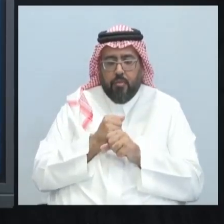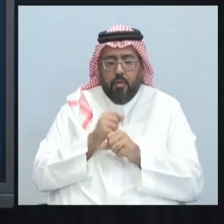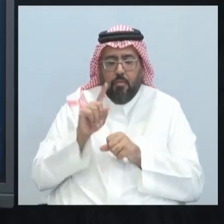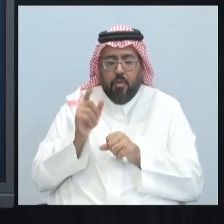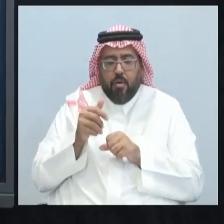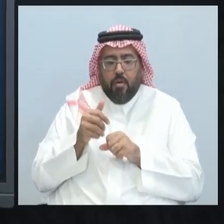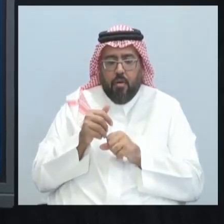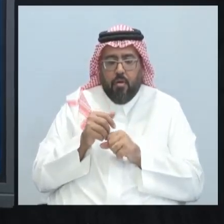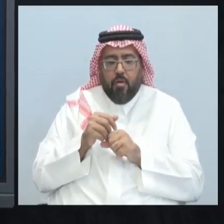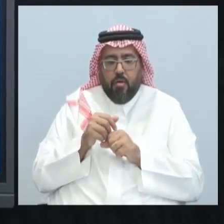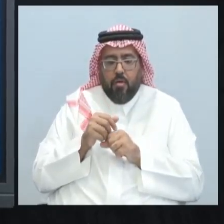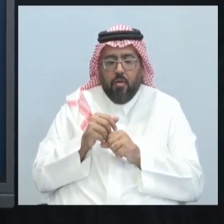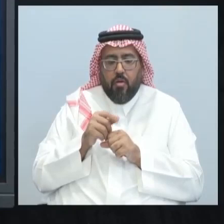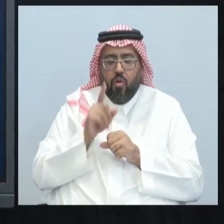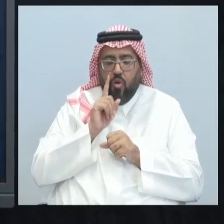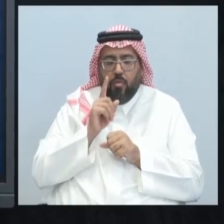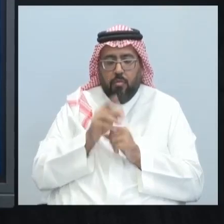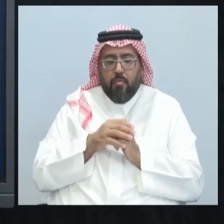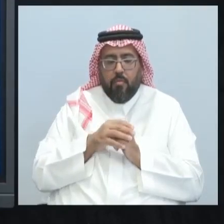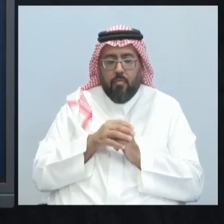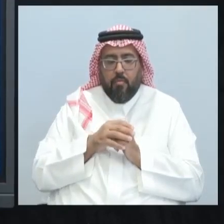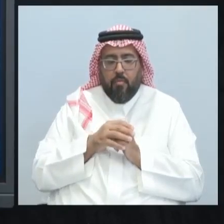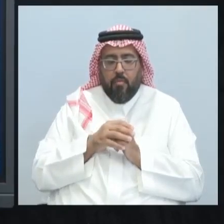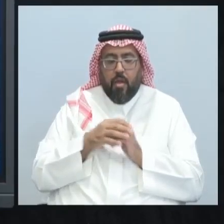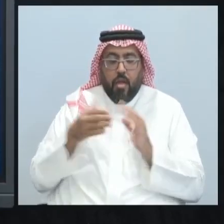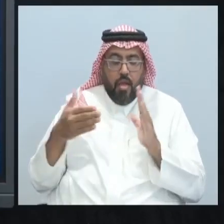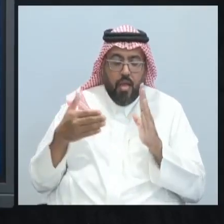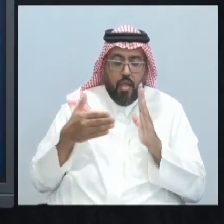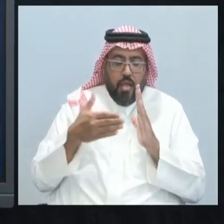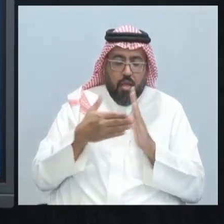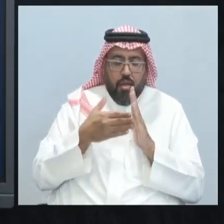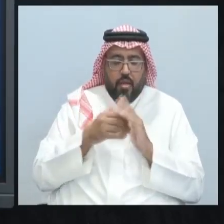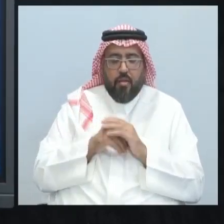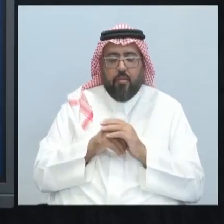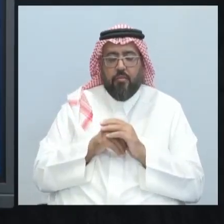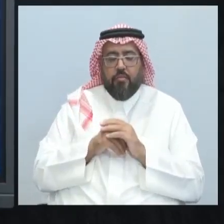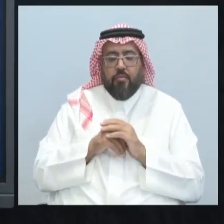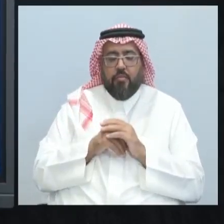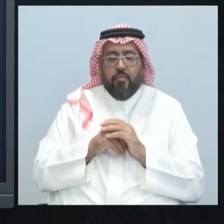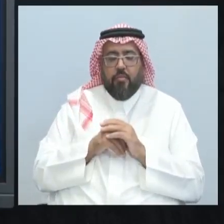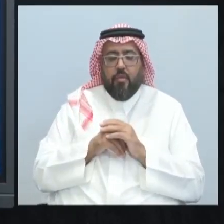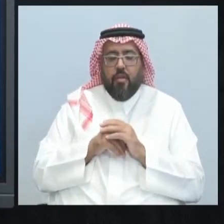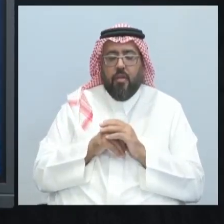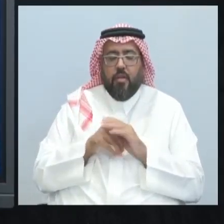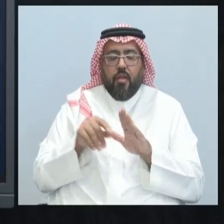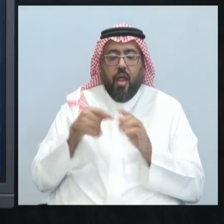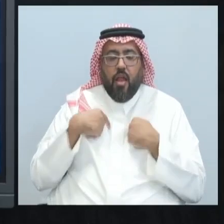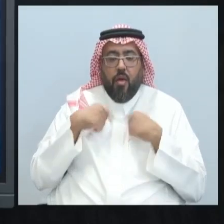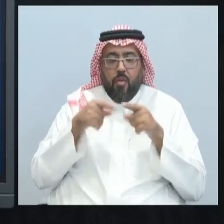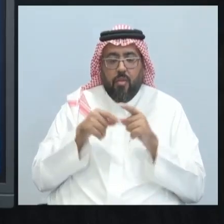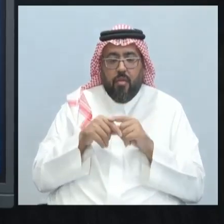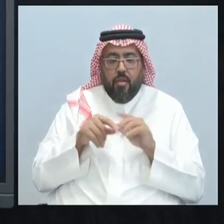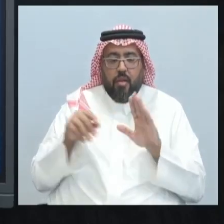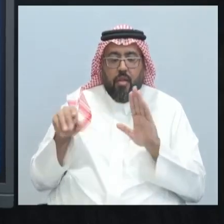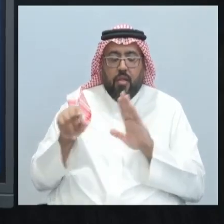بر للام الى هنا ابنائي وبناتي نكون قد وصلنا سويا